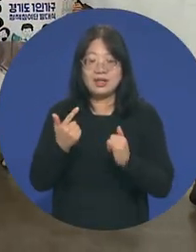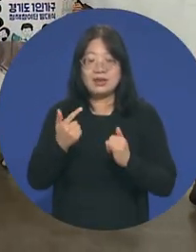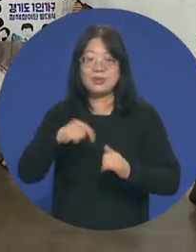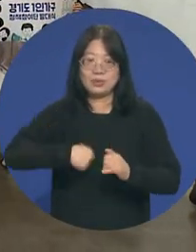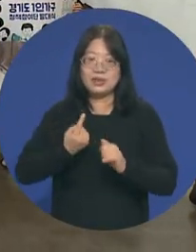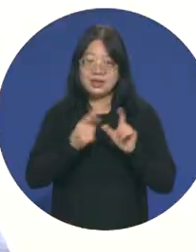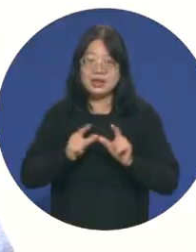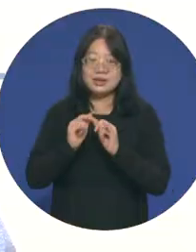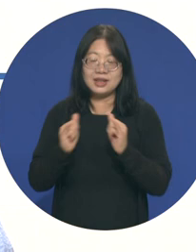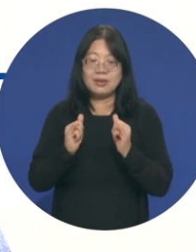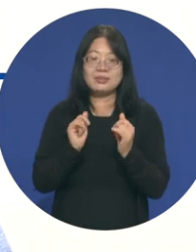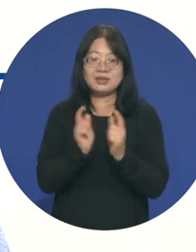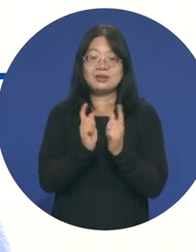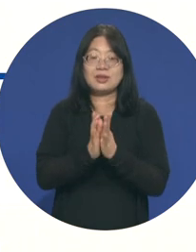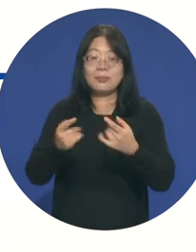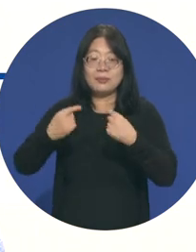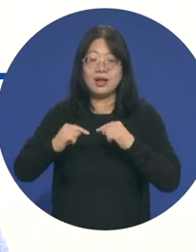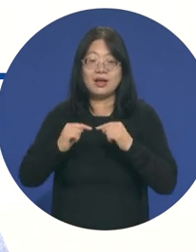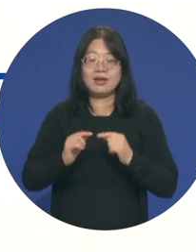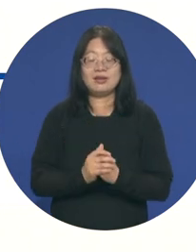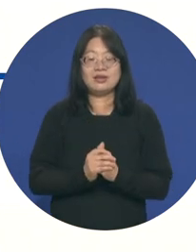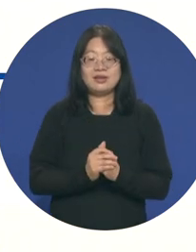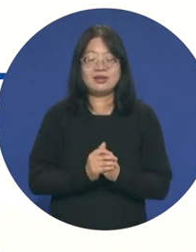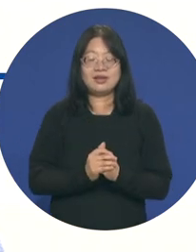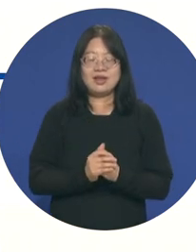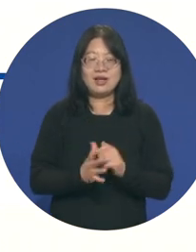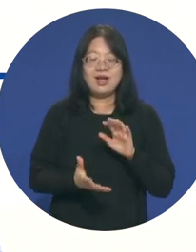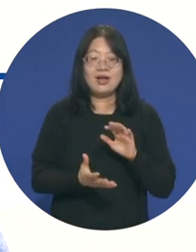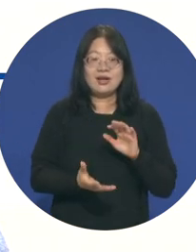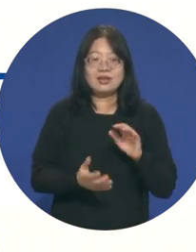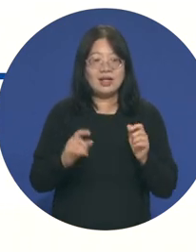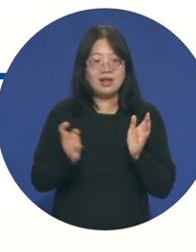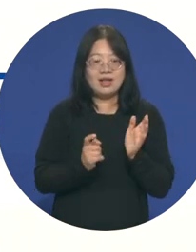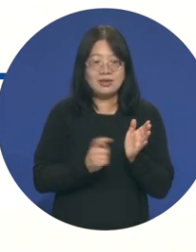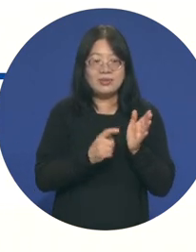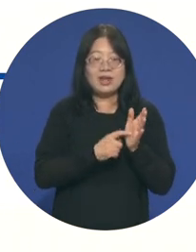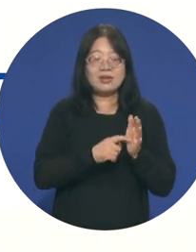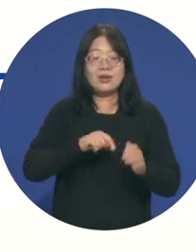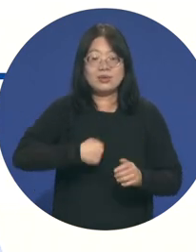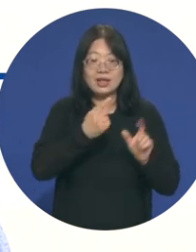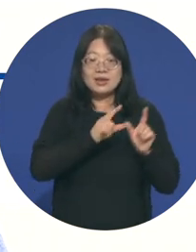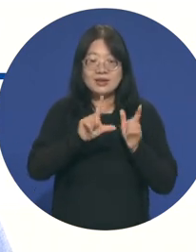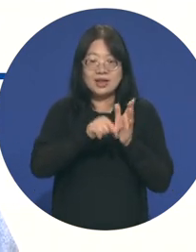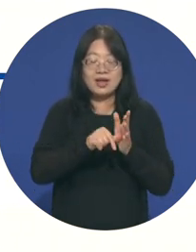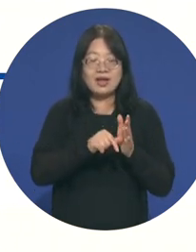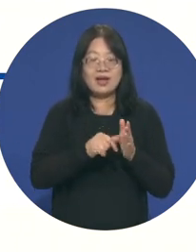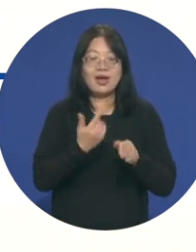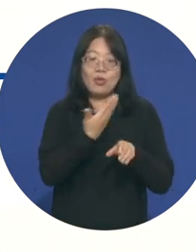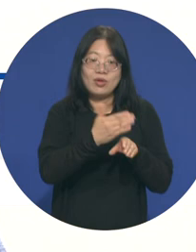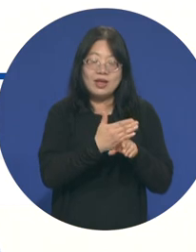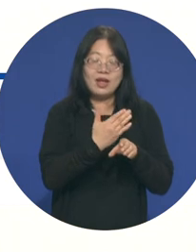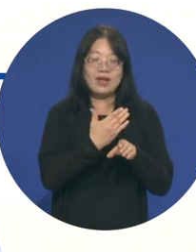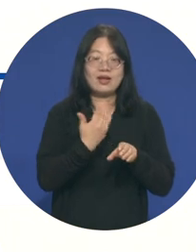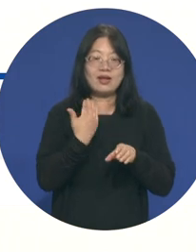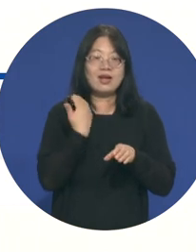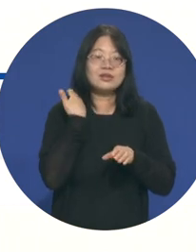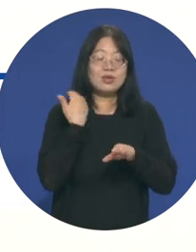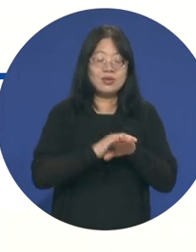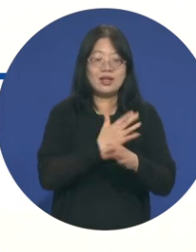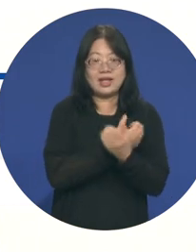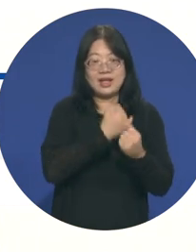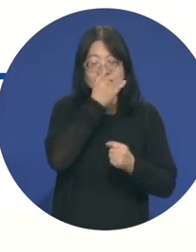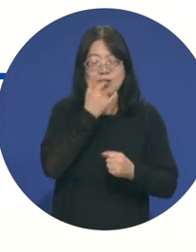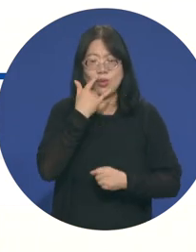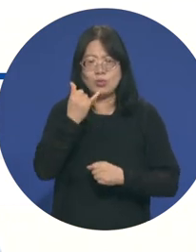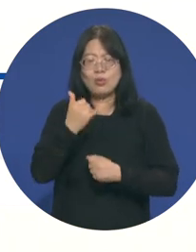참여했습니다. 당장 이제 혼자 살게 됐을 경우 월세나 전세 계약을 하게 되는데 그때부터도 부모님 도움 없이는